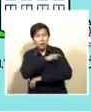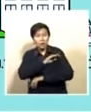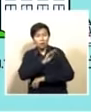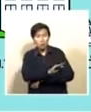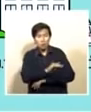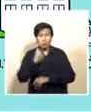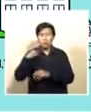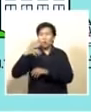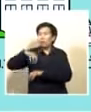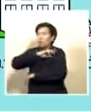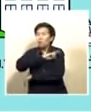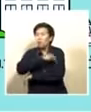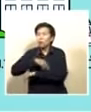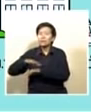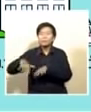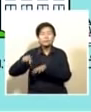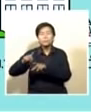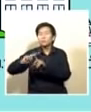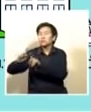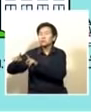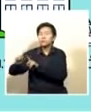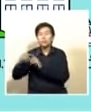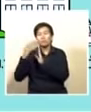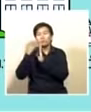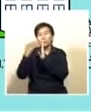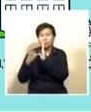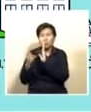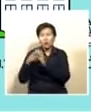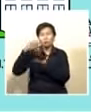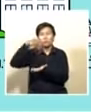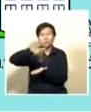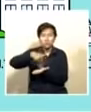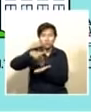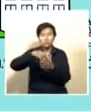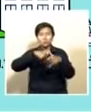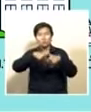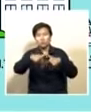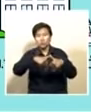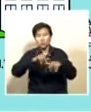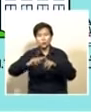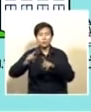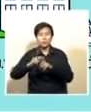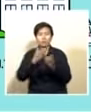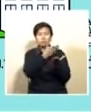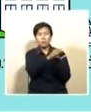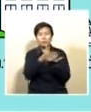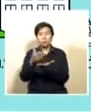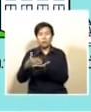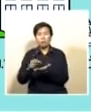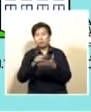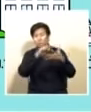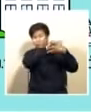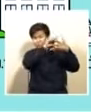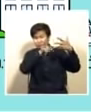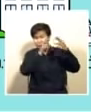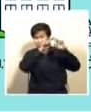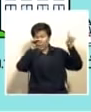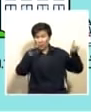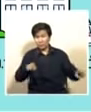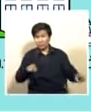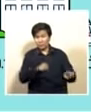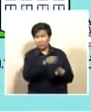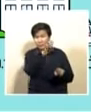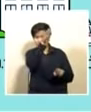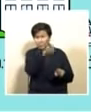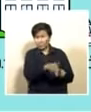โรงพยาบาลบำราศนราดูรโรงพยาบาลนอกสังกัดสาธารณสุขเราก็เพิ่มนะครับให้เป็น 100,000 โรงพยาบาลมหาวิทยาลัยก็คือ 1,500,000 นะ